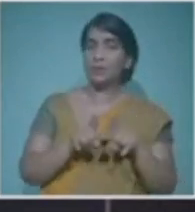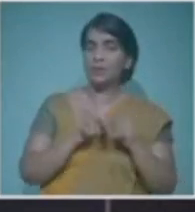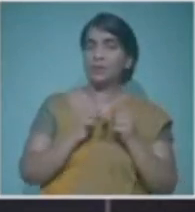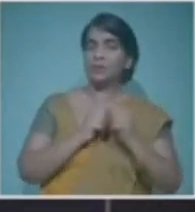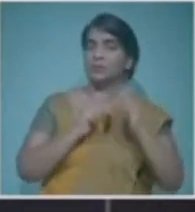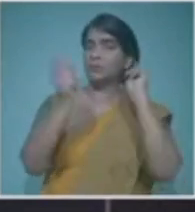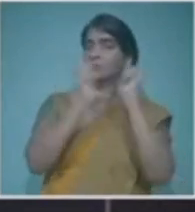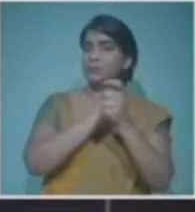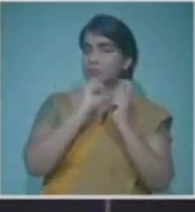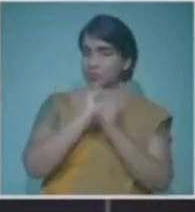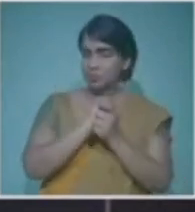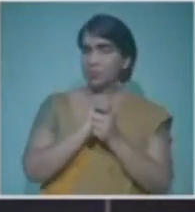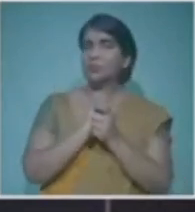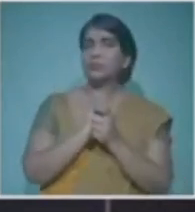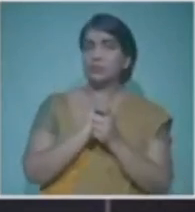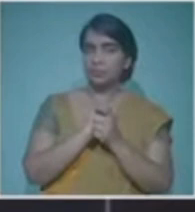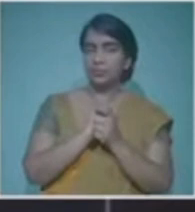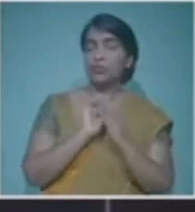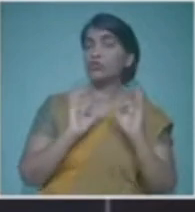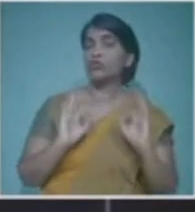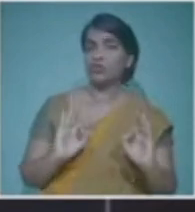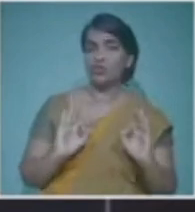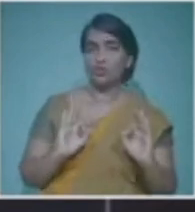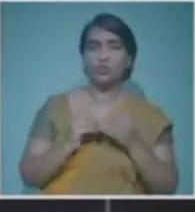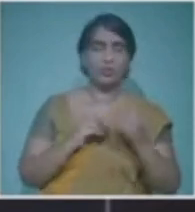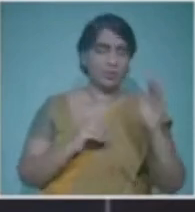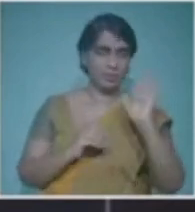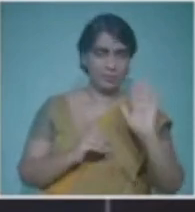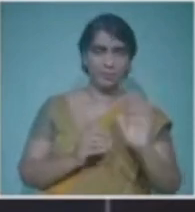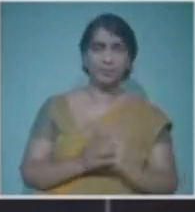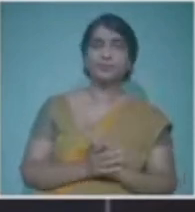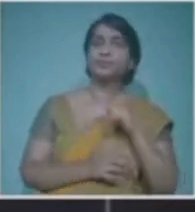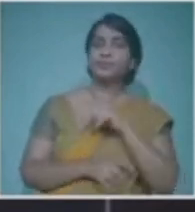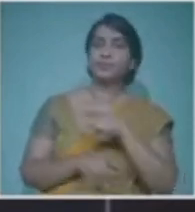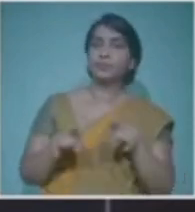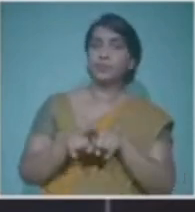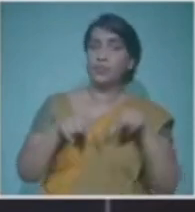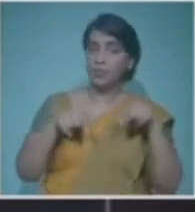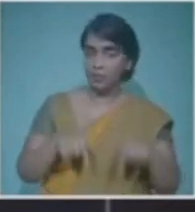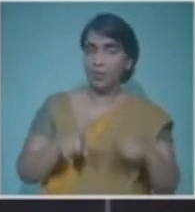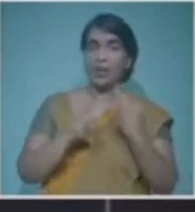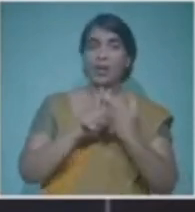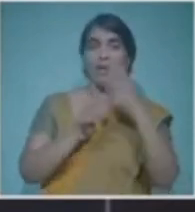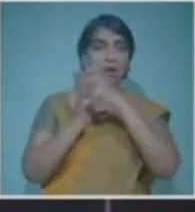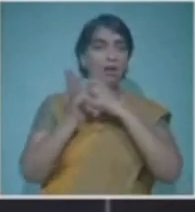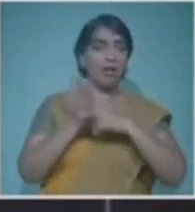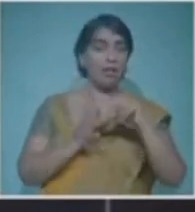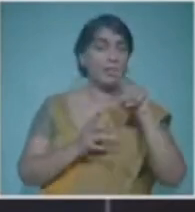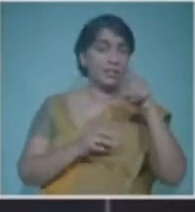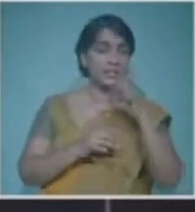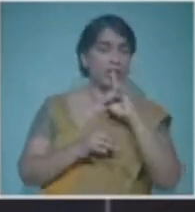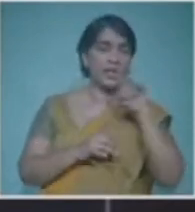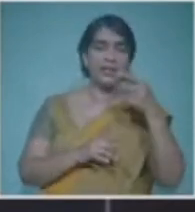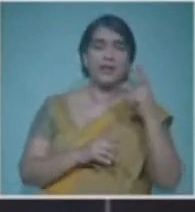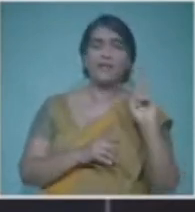වූ වෙනස්කම් සූදානම් කළ තිබෙන ආකාරය ඒ අනුව දැන්ට තියෙන කලාප 100 120ක් වෙනවා